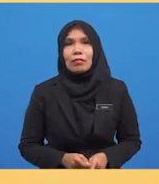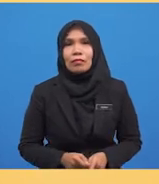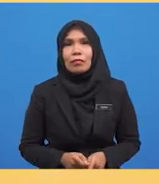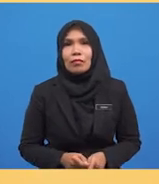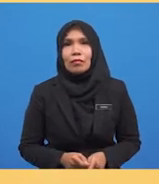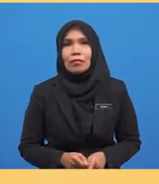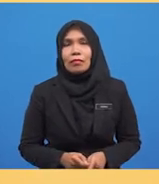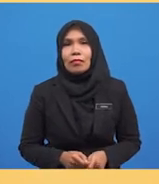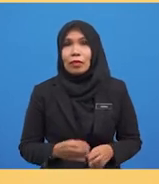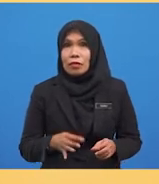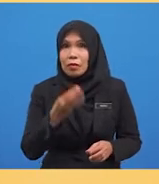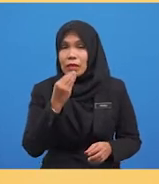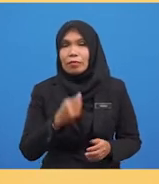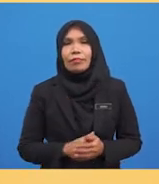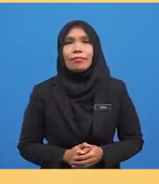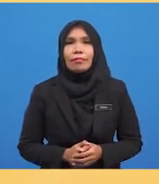bersopan ketika makan.